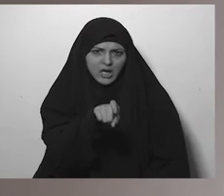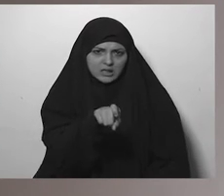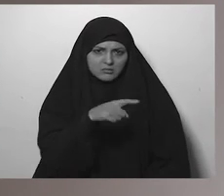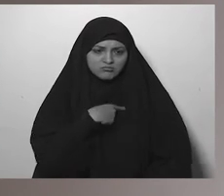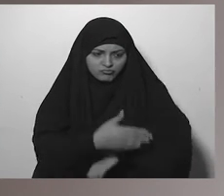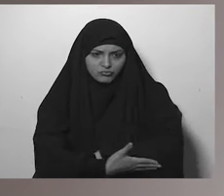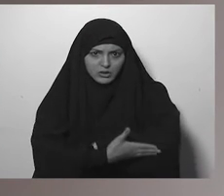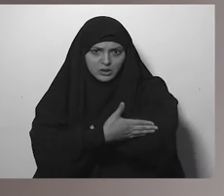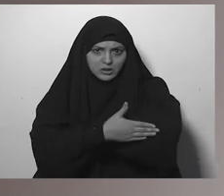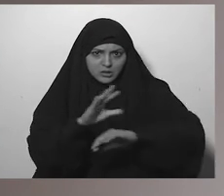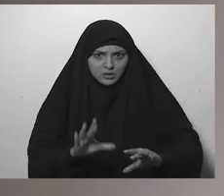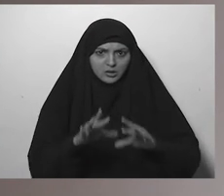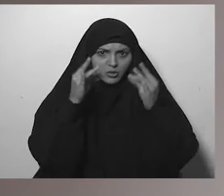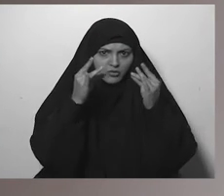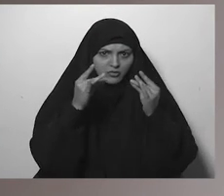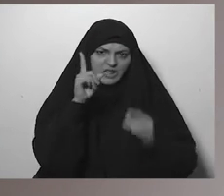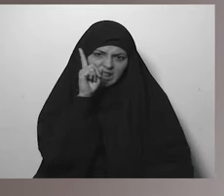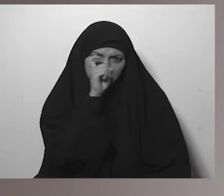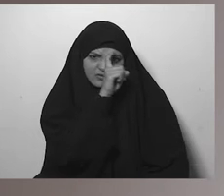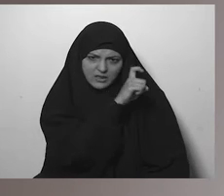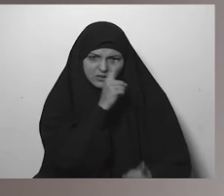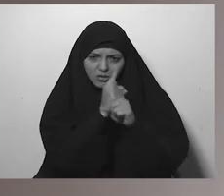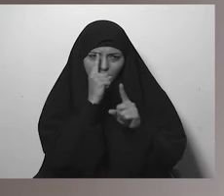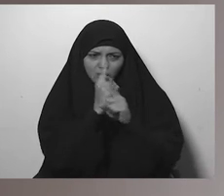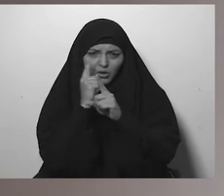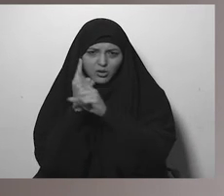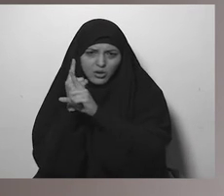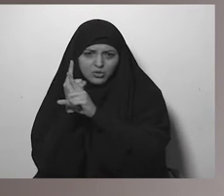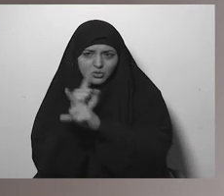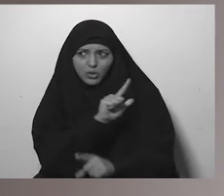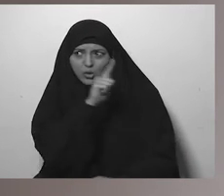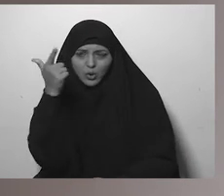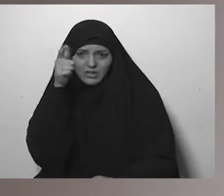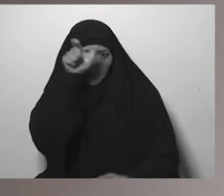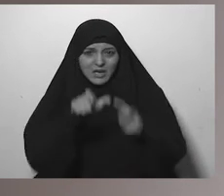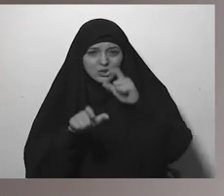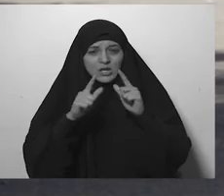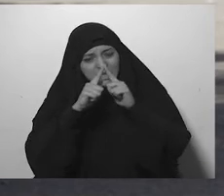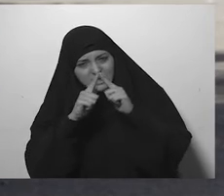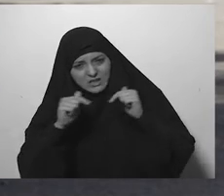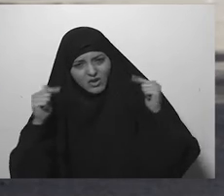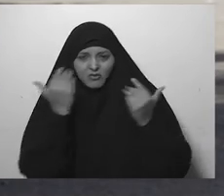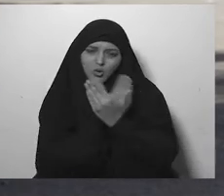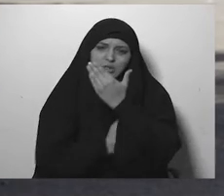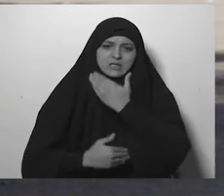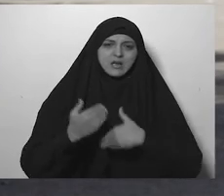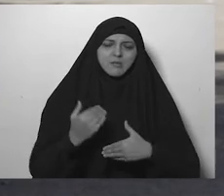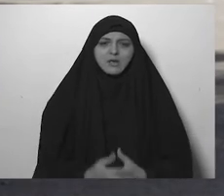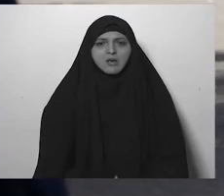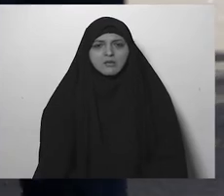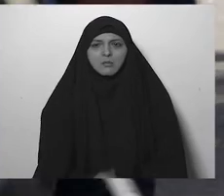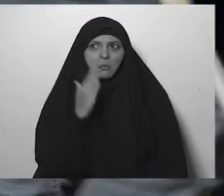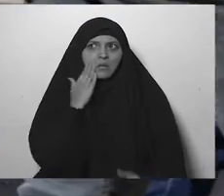m'a aidé à découvrir les difficultés qu'ils rencontrent les autres gens qui portent des